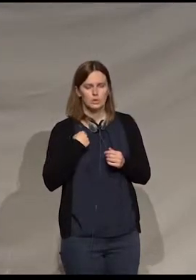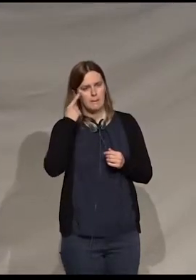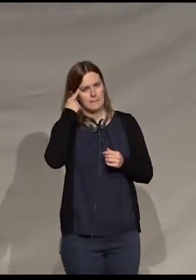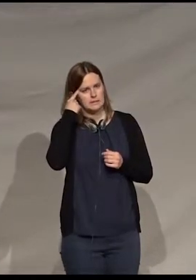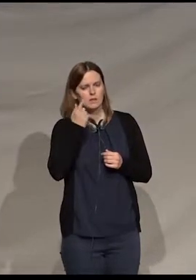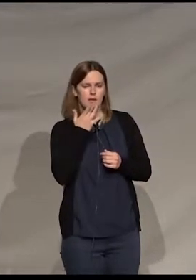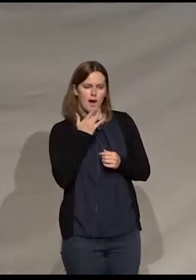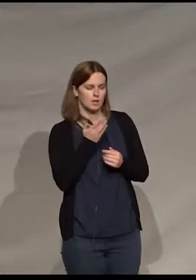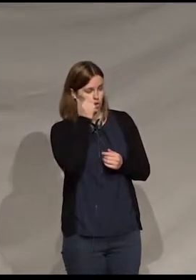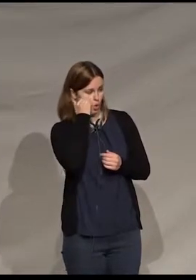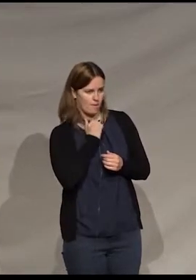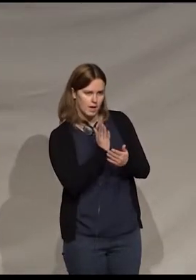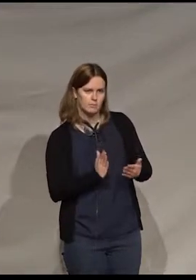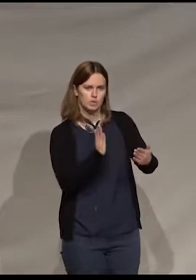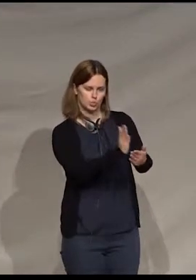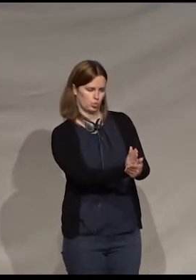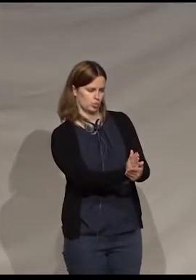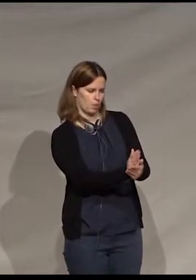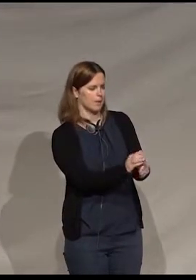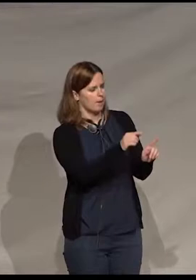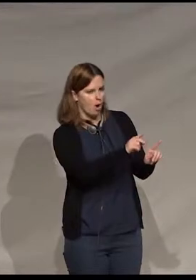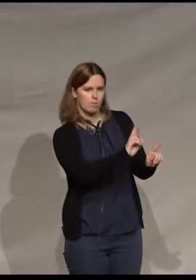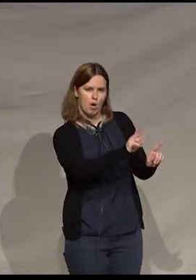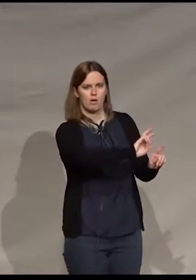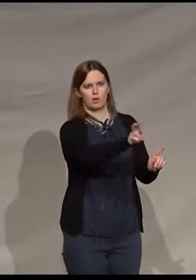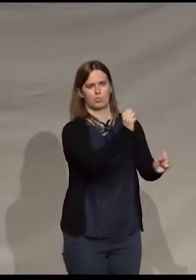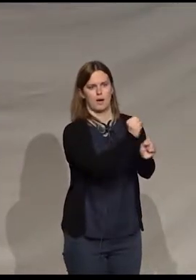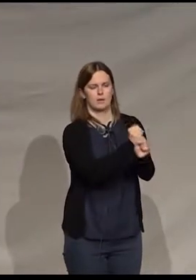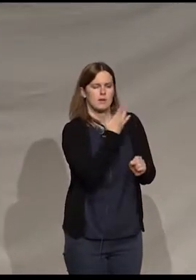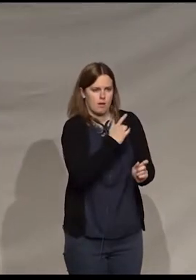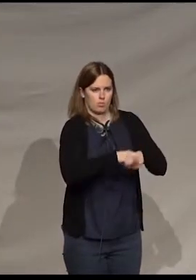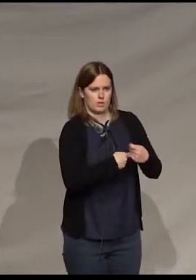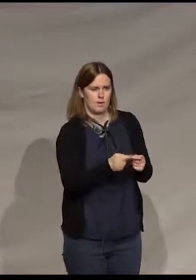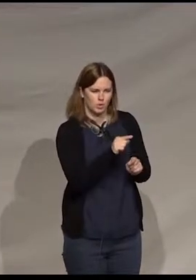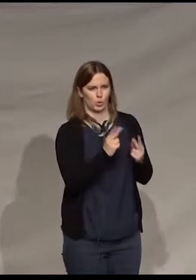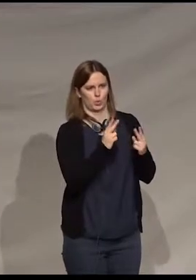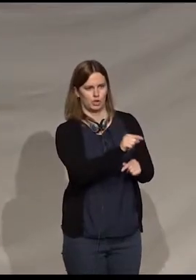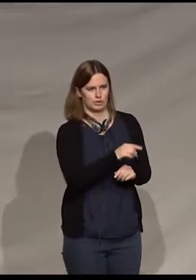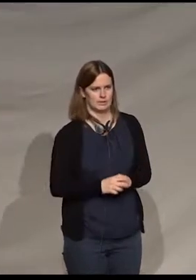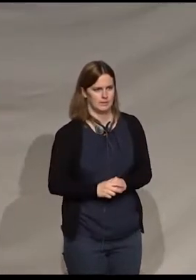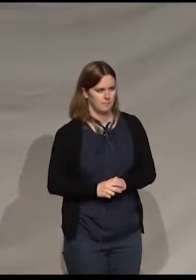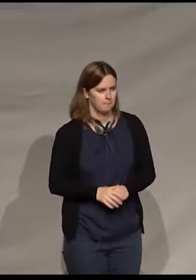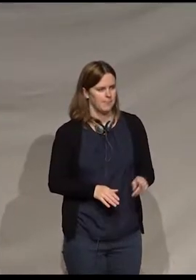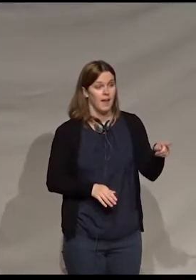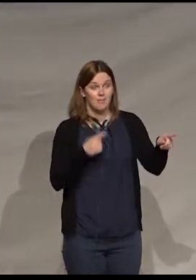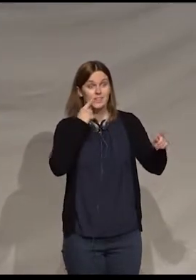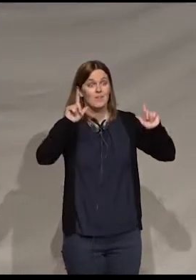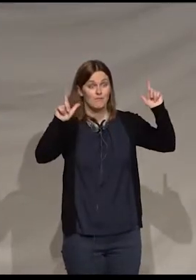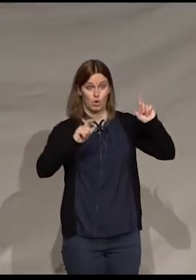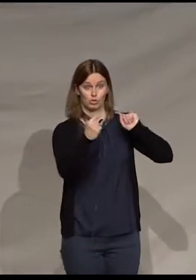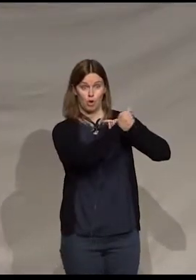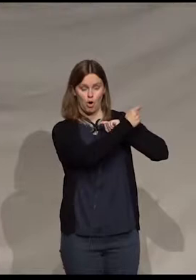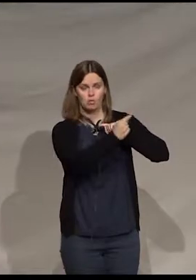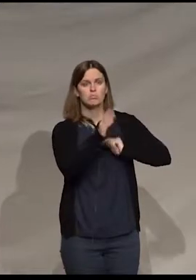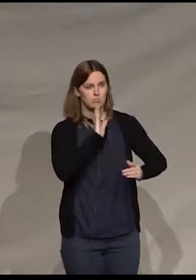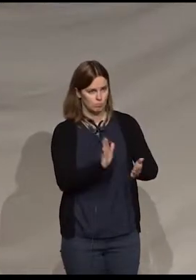v rámci rekonvalescence potřeboval pomůcku k tomu, aby se přizpůsobila tomu průběhu rekonvalescence. A to je jedna